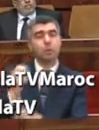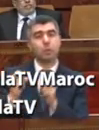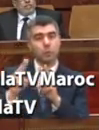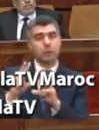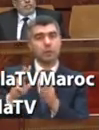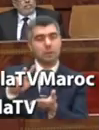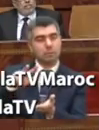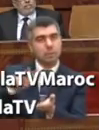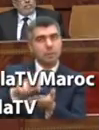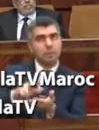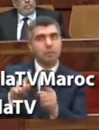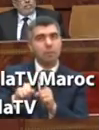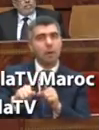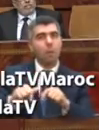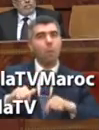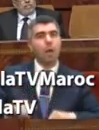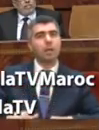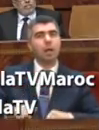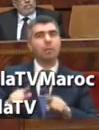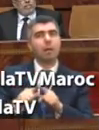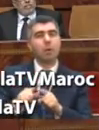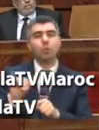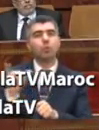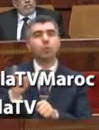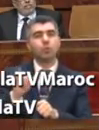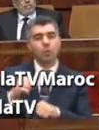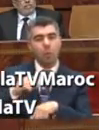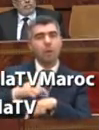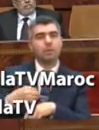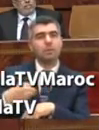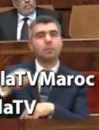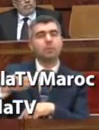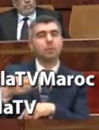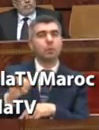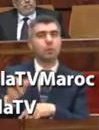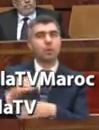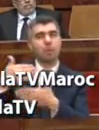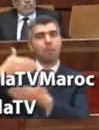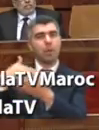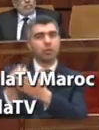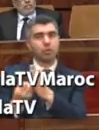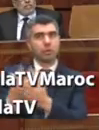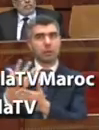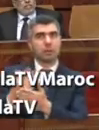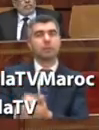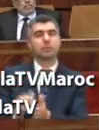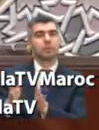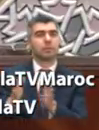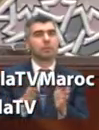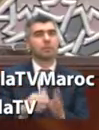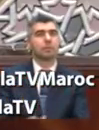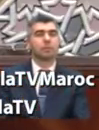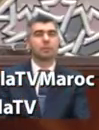الآن بقى الكرة عندكم السيد الوزير، متى سيتم إحداث كلية بقلعة سرغنة؟ ألا تستحق ذلك؟ هل